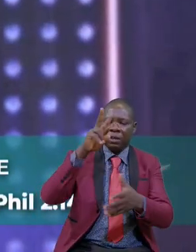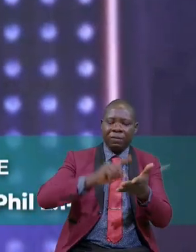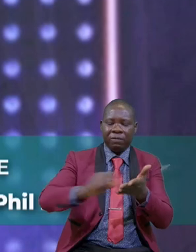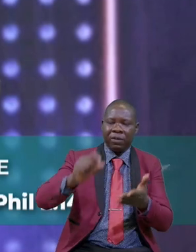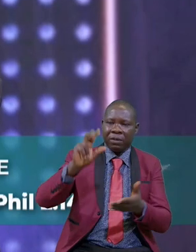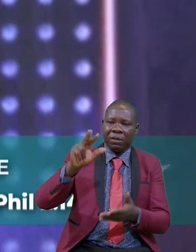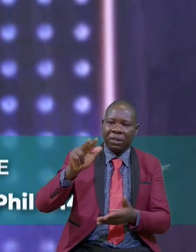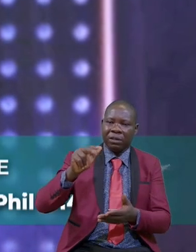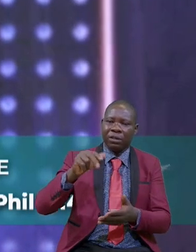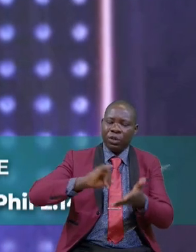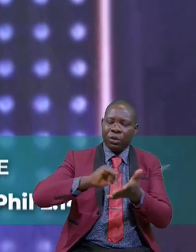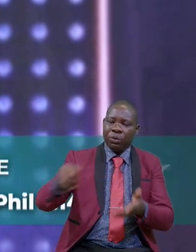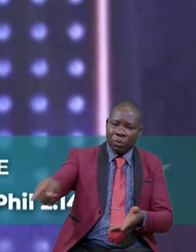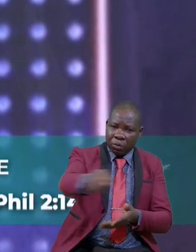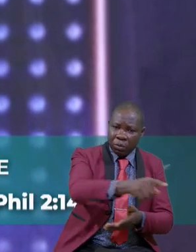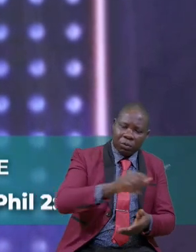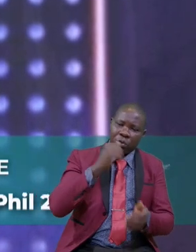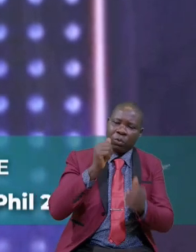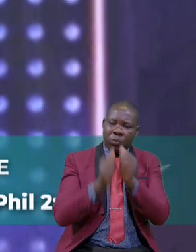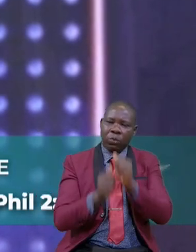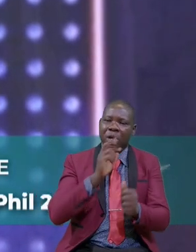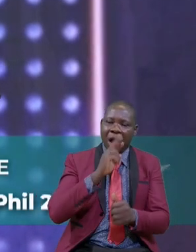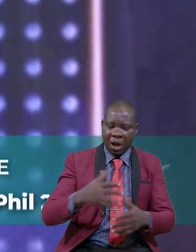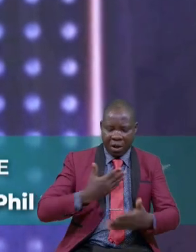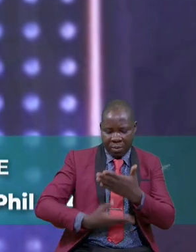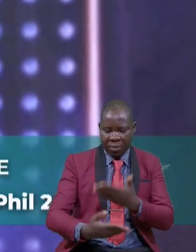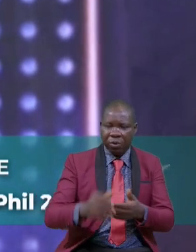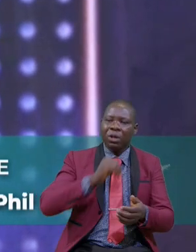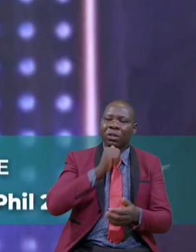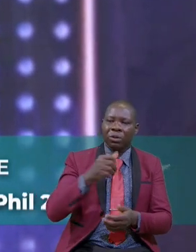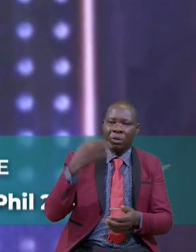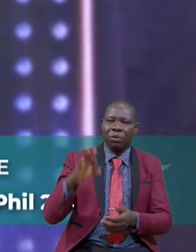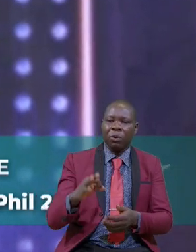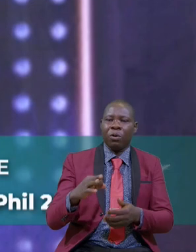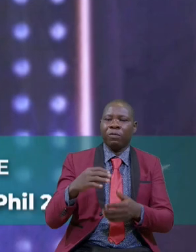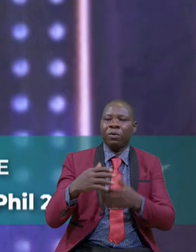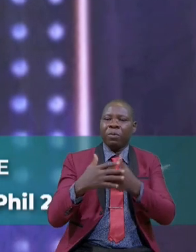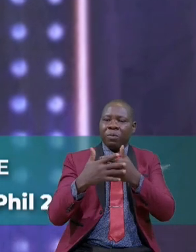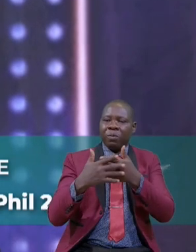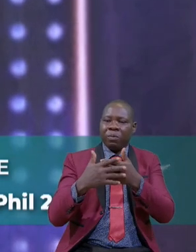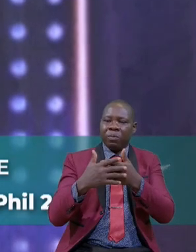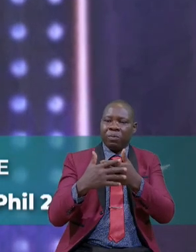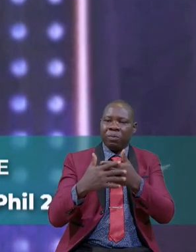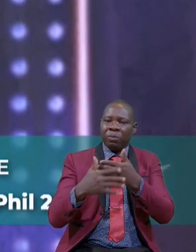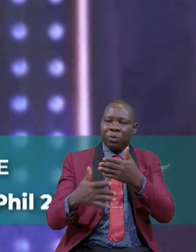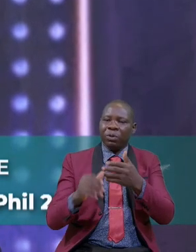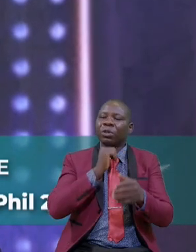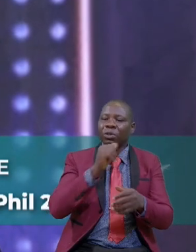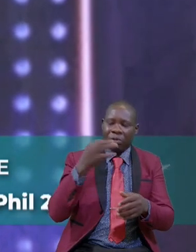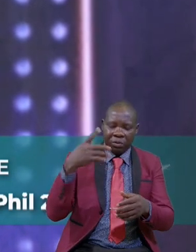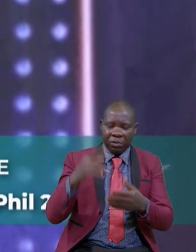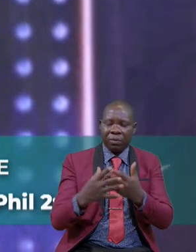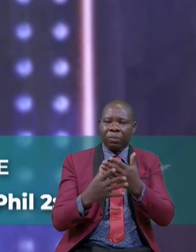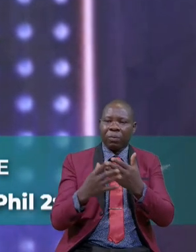lesquels sont nés, non du sang, ni de la volonté de la chair, ni